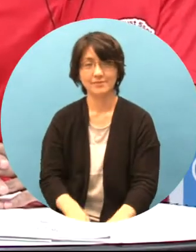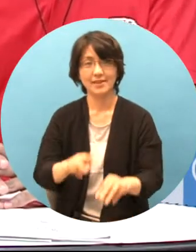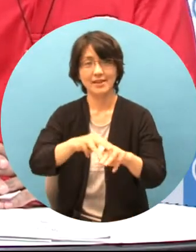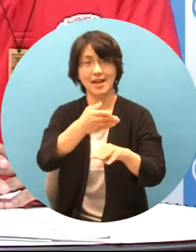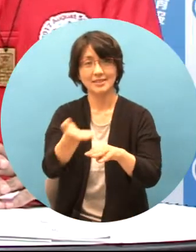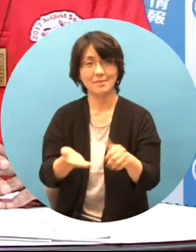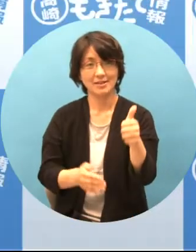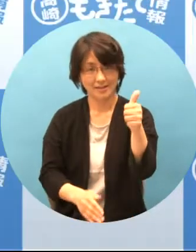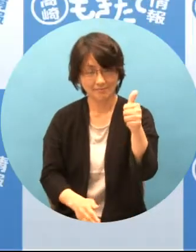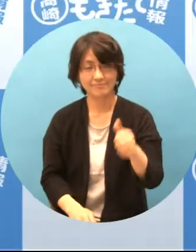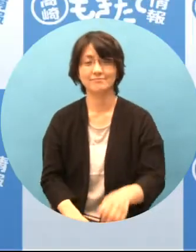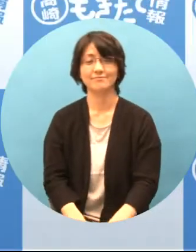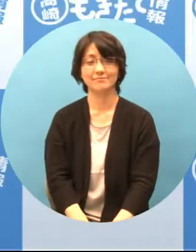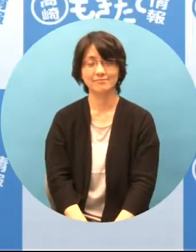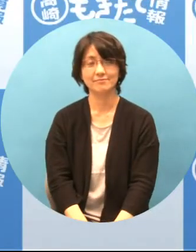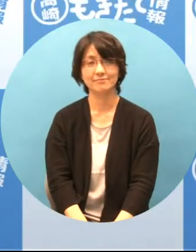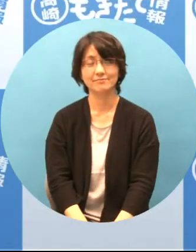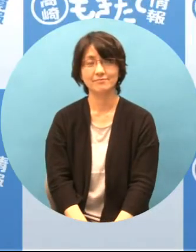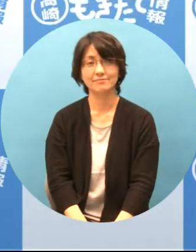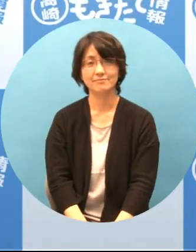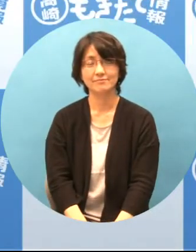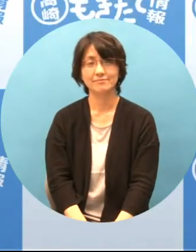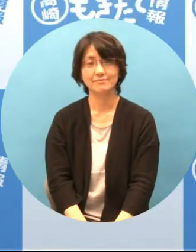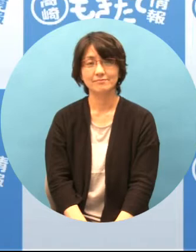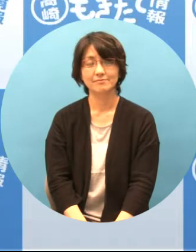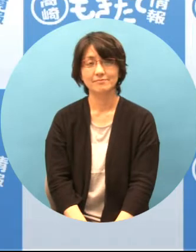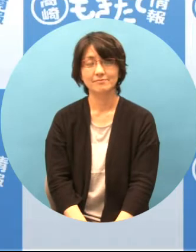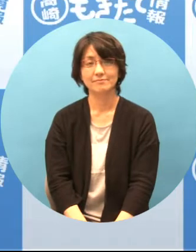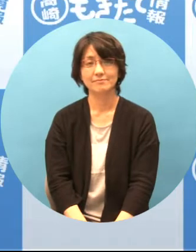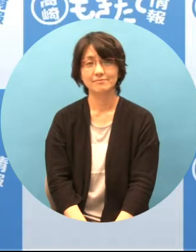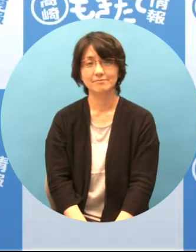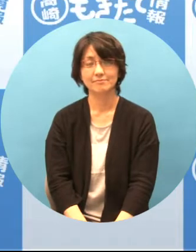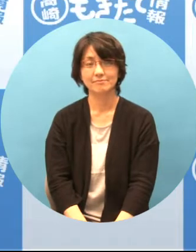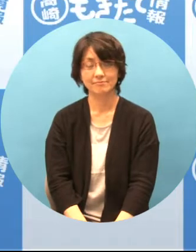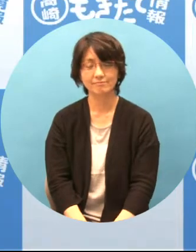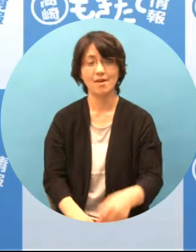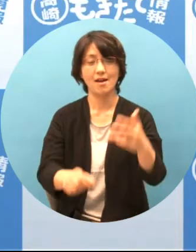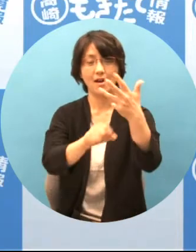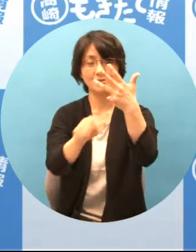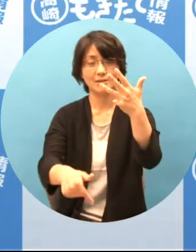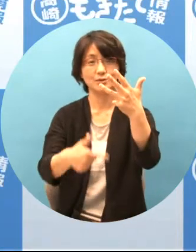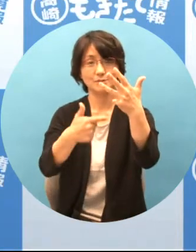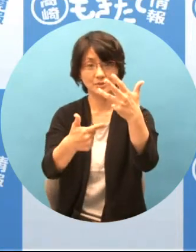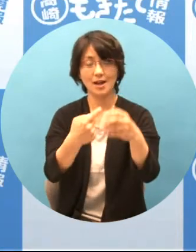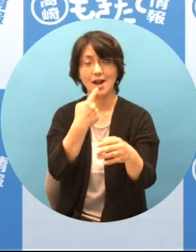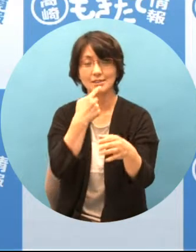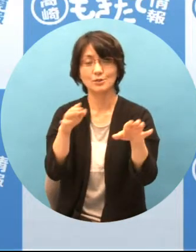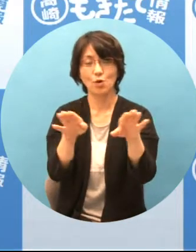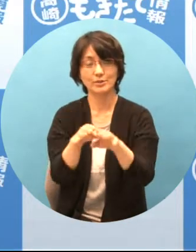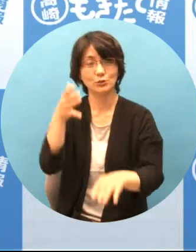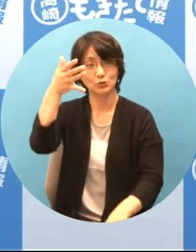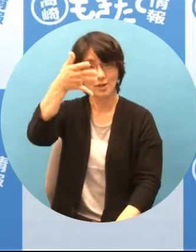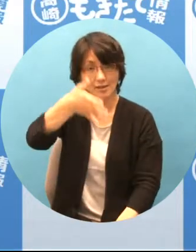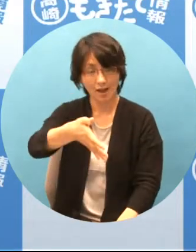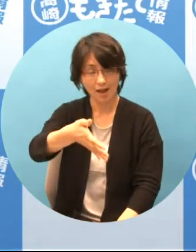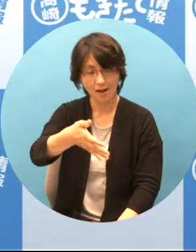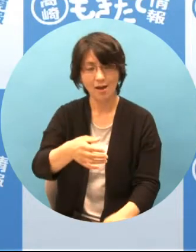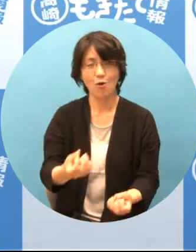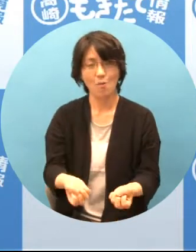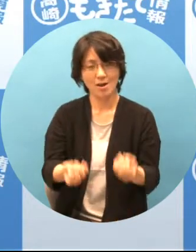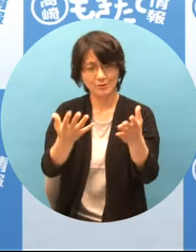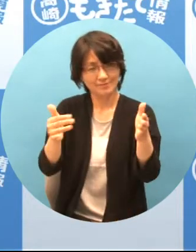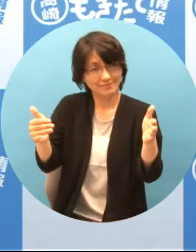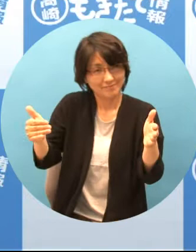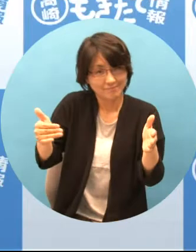さんからお願いします。 はい、今年も、8月6日日曜日の夕方から夜、お祭りの終盤にかけ